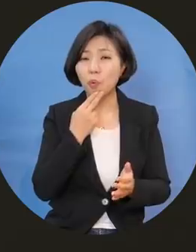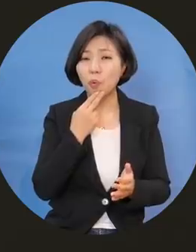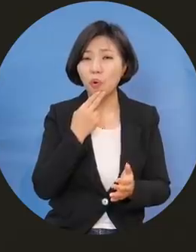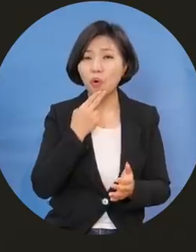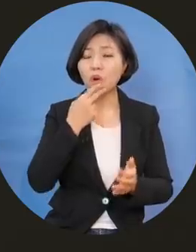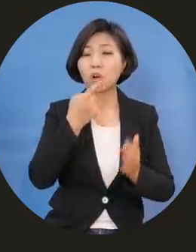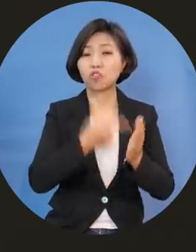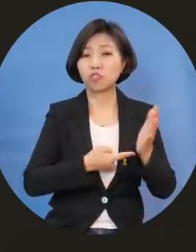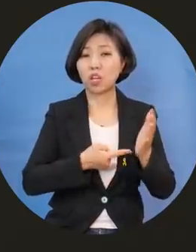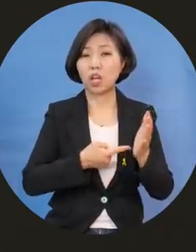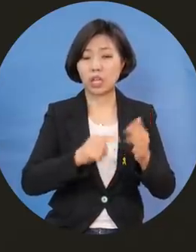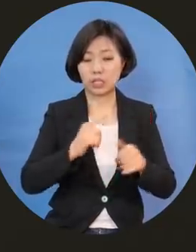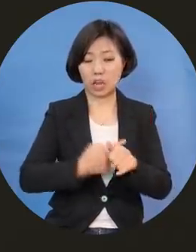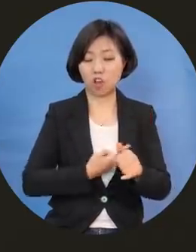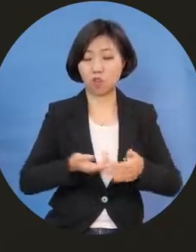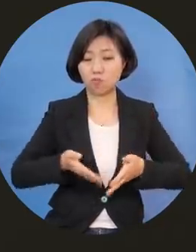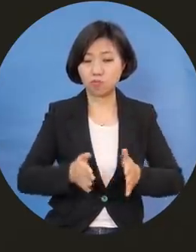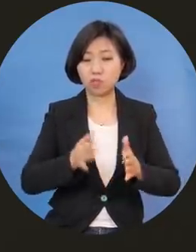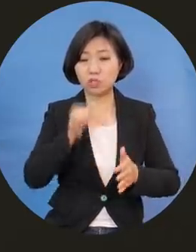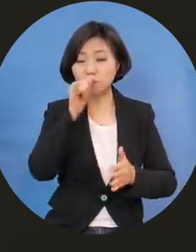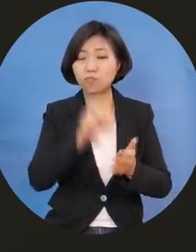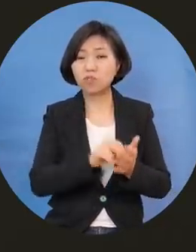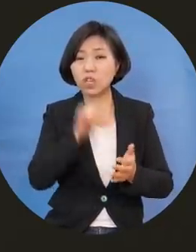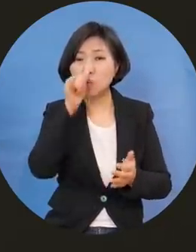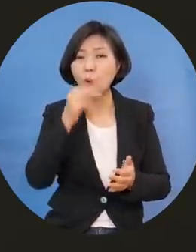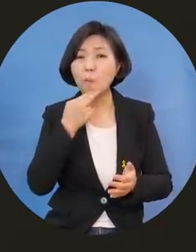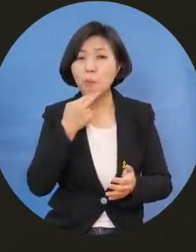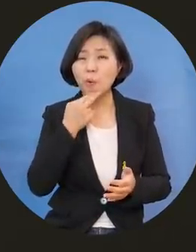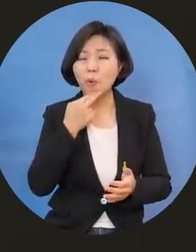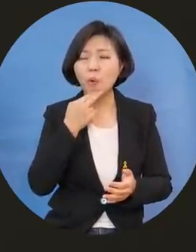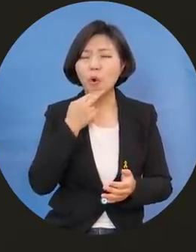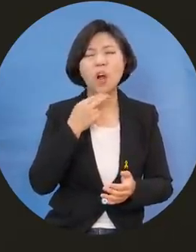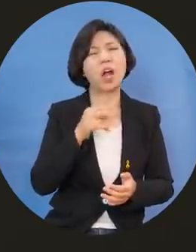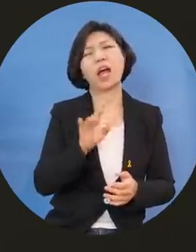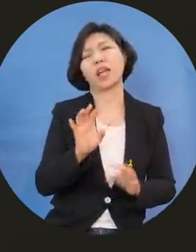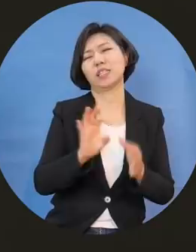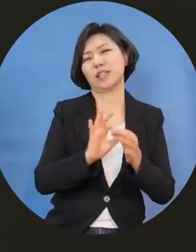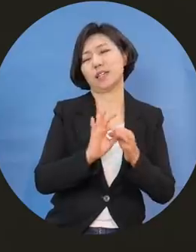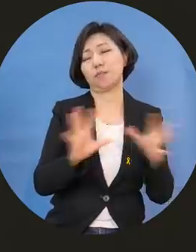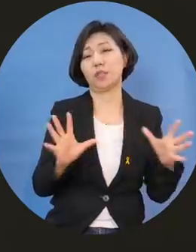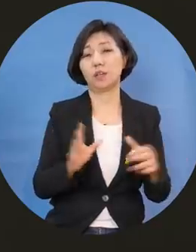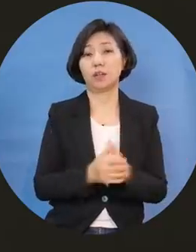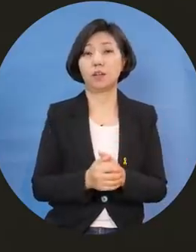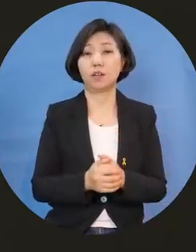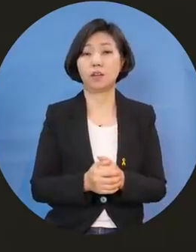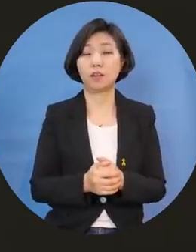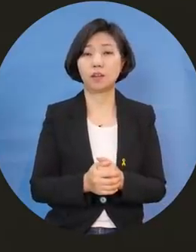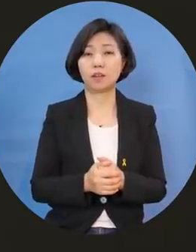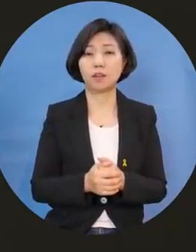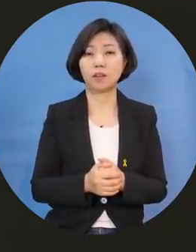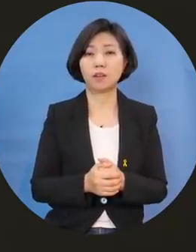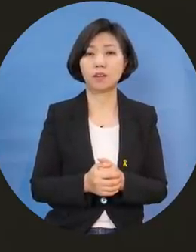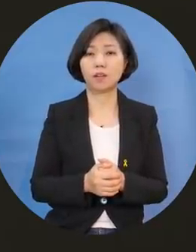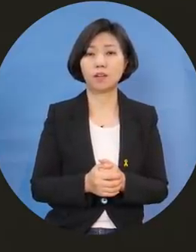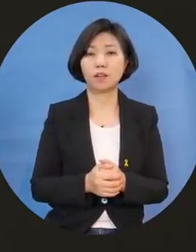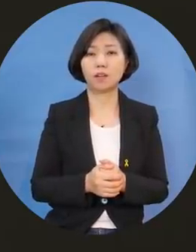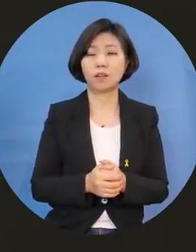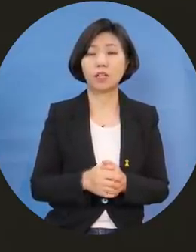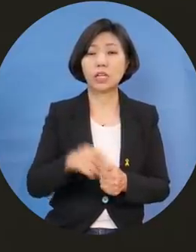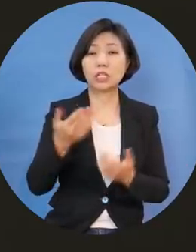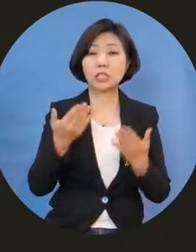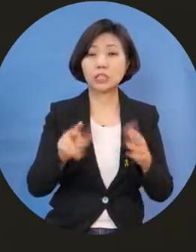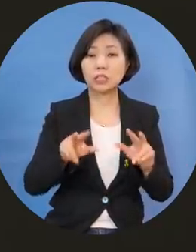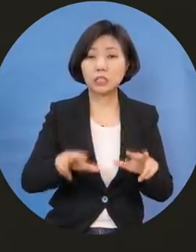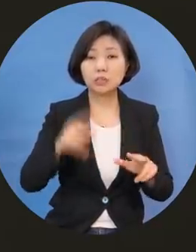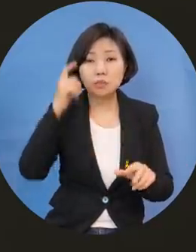아무 문제가 없고 그냥 나면 문제가 있고 그냥 나면 아무 문제가 없고 일찍 나면 문제가 있고 이런 건 아니라는 거예요. 그래서 자기 같은